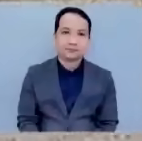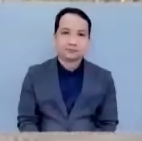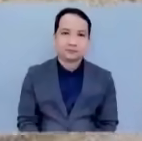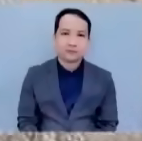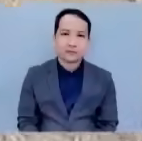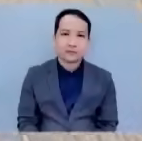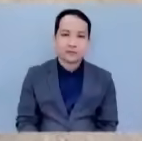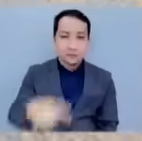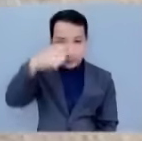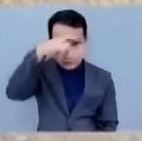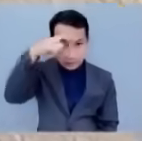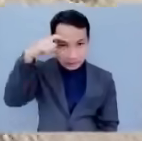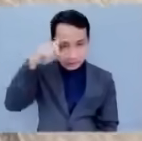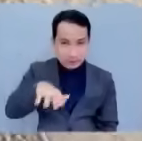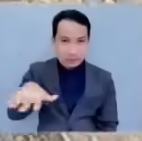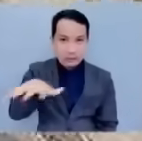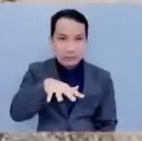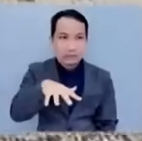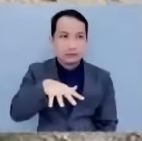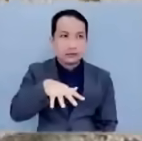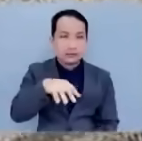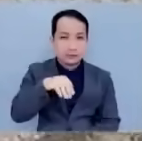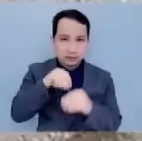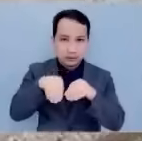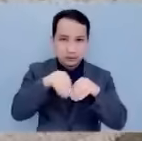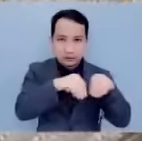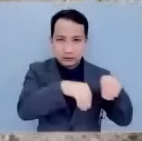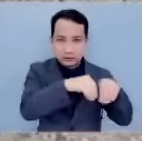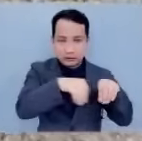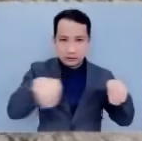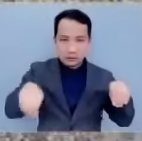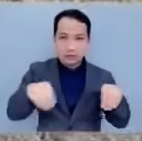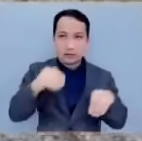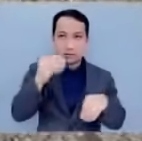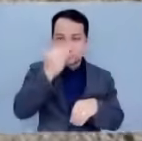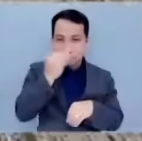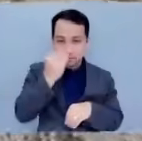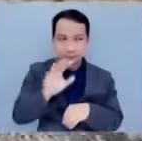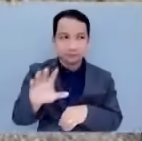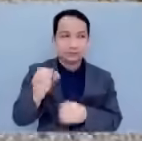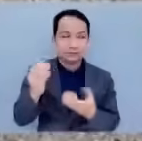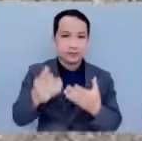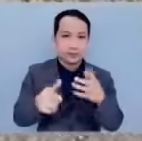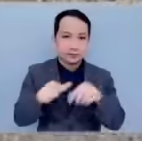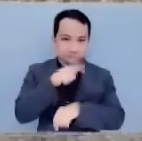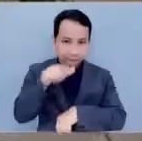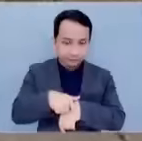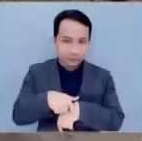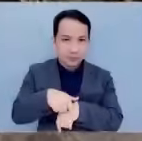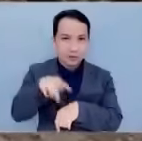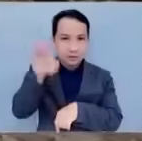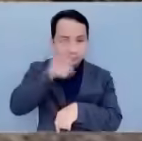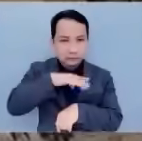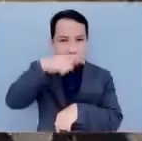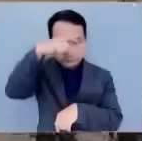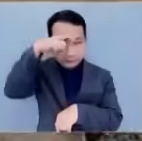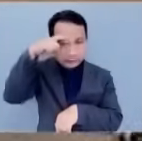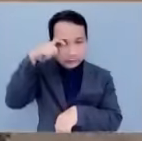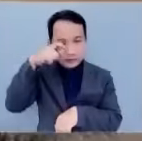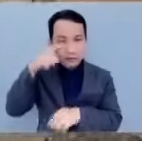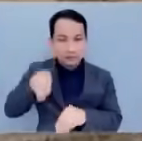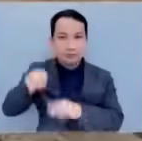Tuyong-tuyo na ang halos lahat ng palayan sa bayan ng Bulalakaw, Oriental Mindoro. Marami rin lupa ang nagkabitak-bitak. Ang mga bundok sa